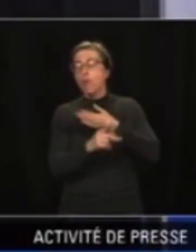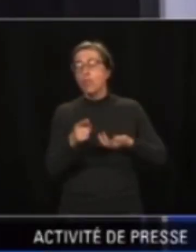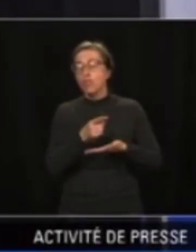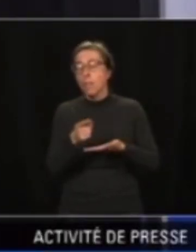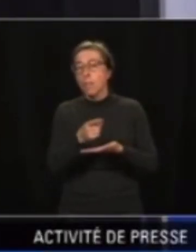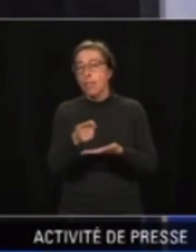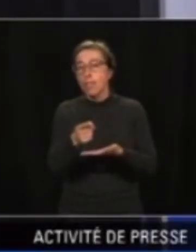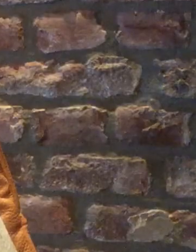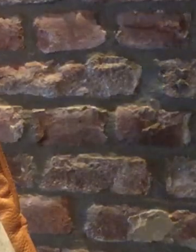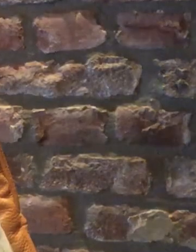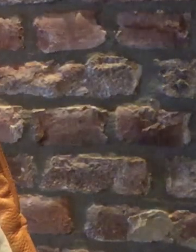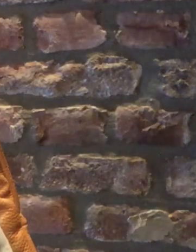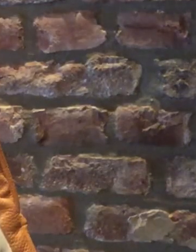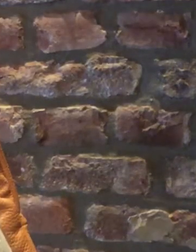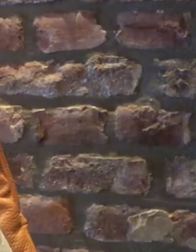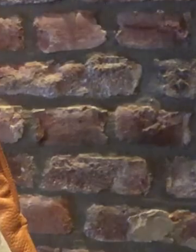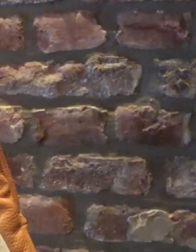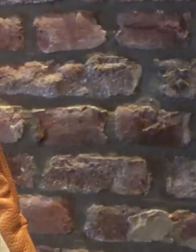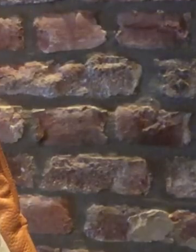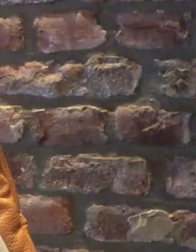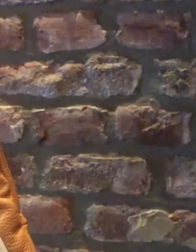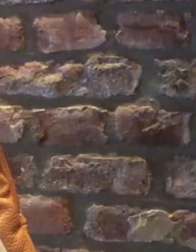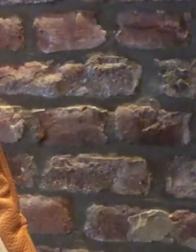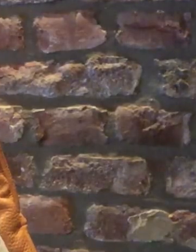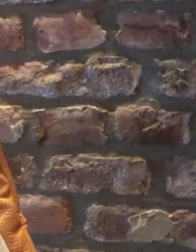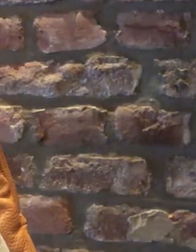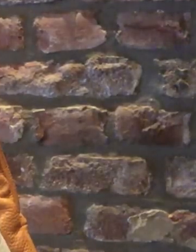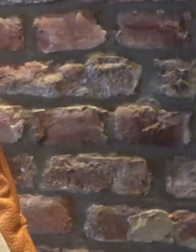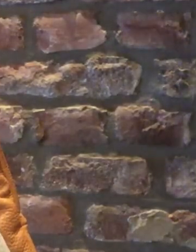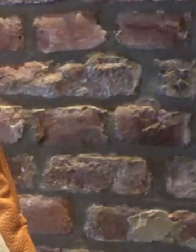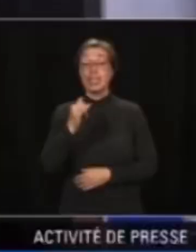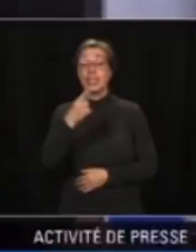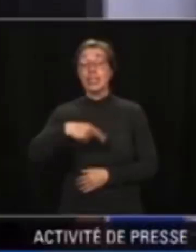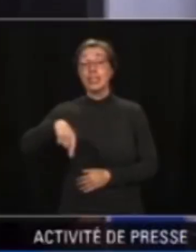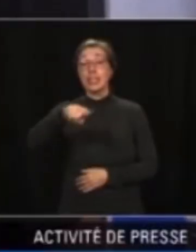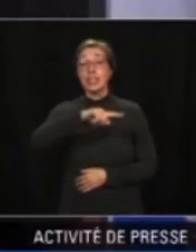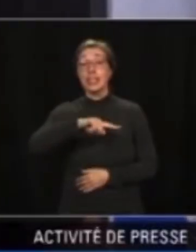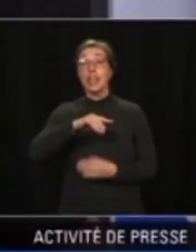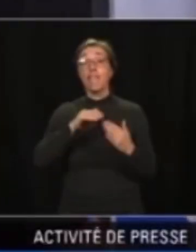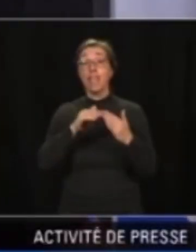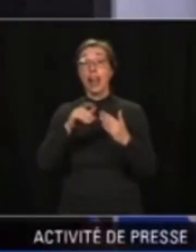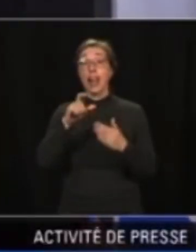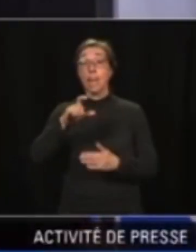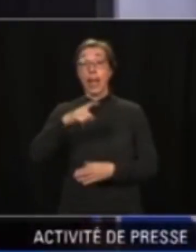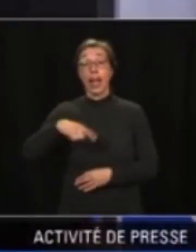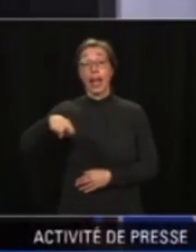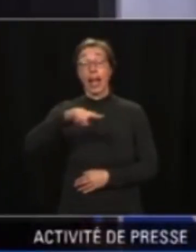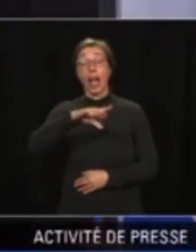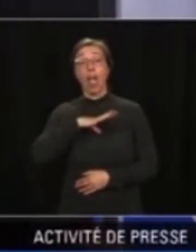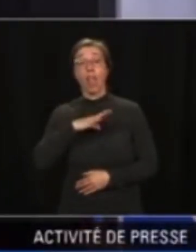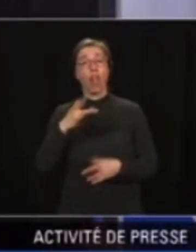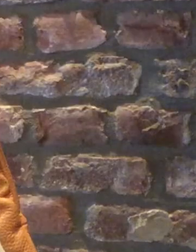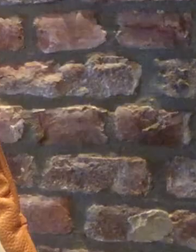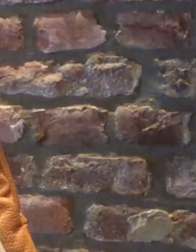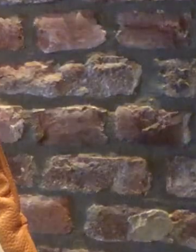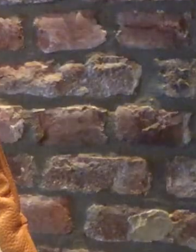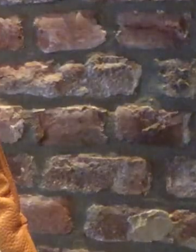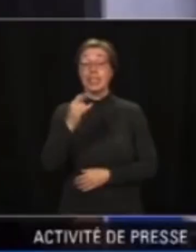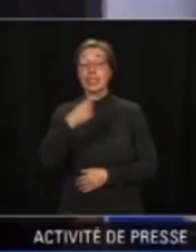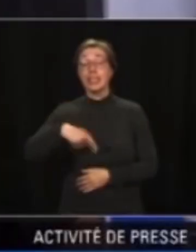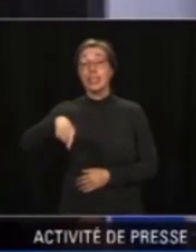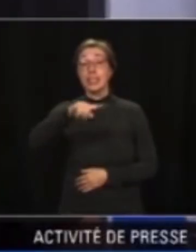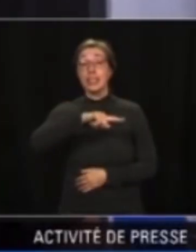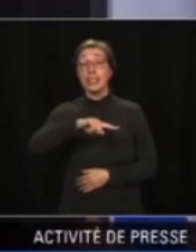reste grave ah merde pourquoi il ya c'est quelle est la situation six nouveaux décès dans une journée combien